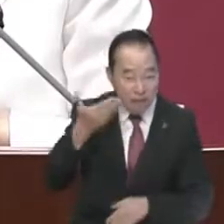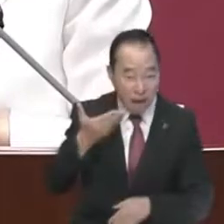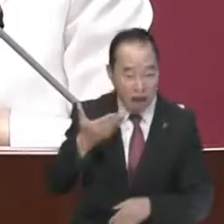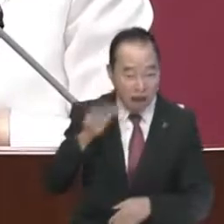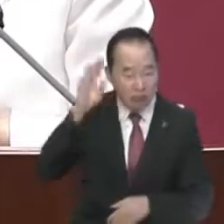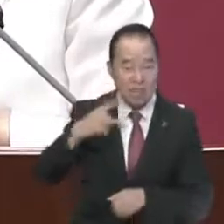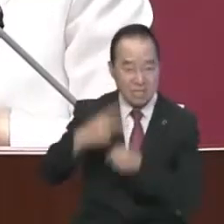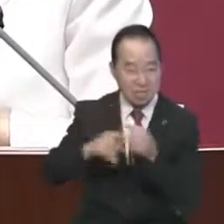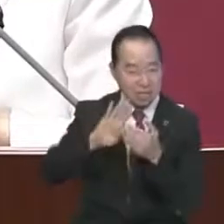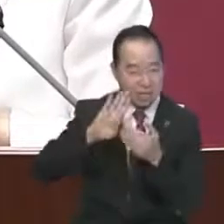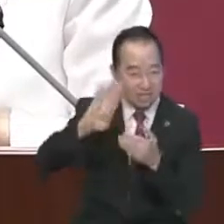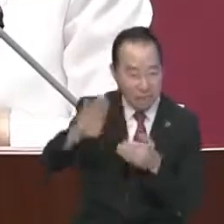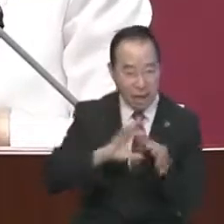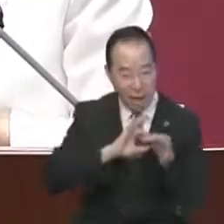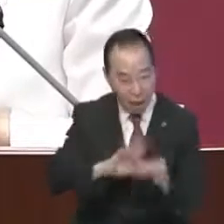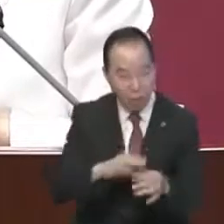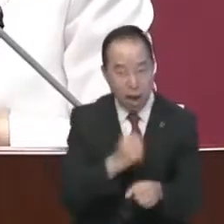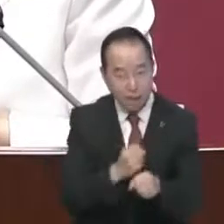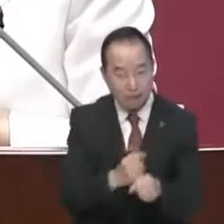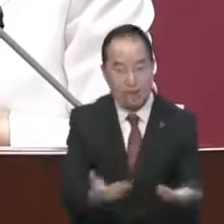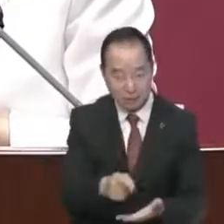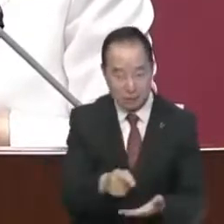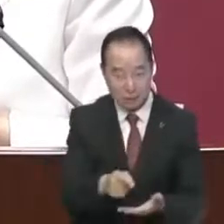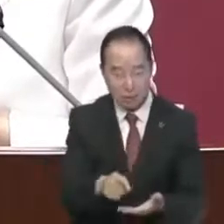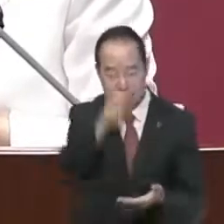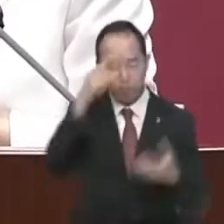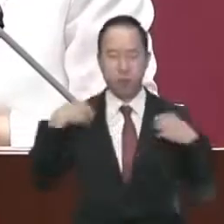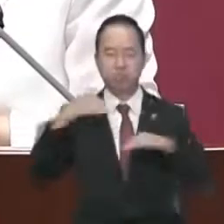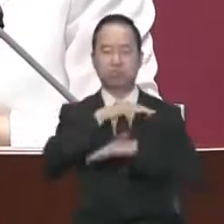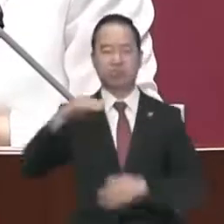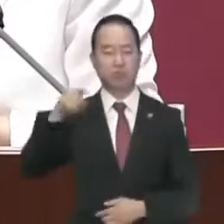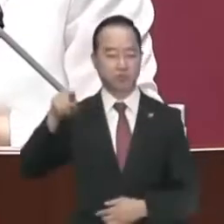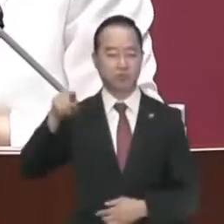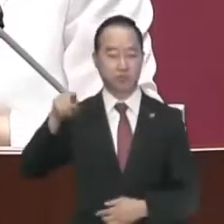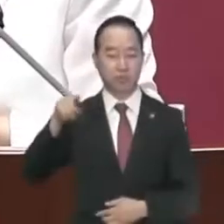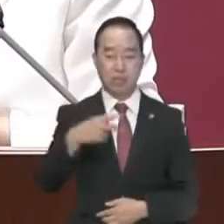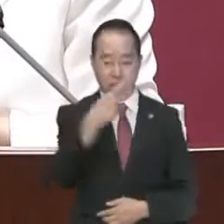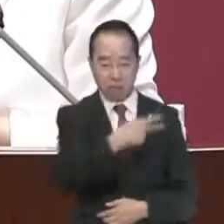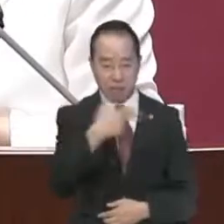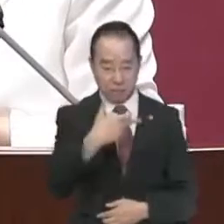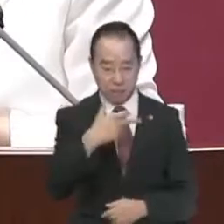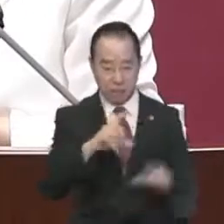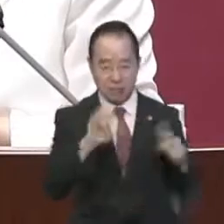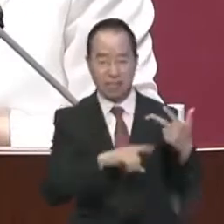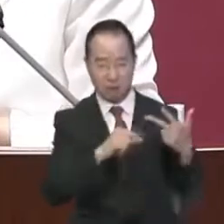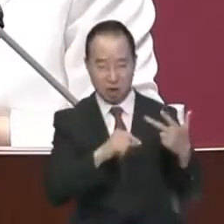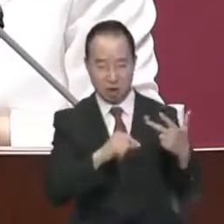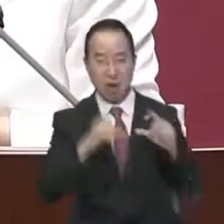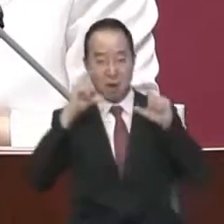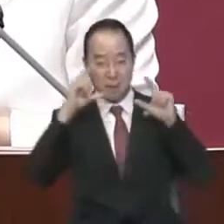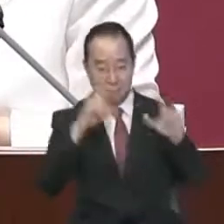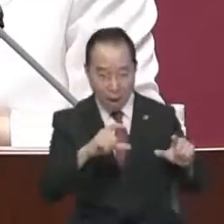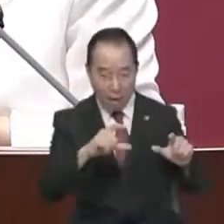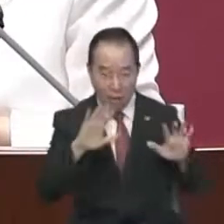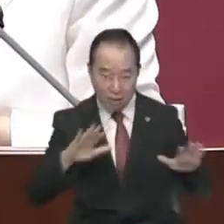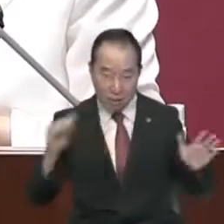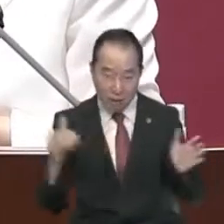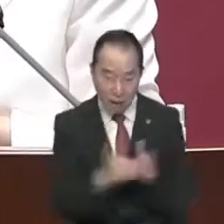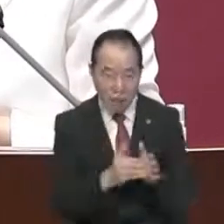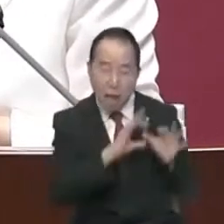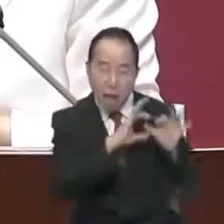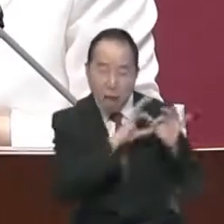것으로 예상되는 사업을 말합니다. 그게 정부 가이드라인이었는데요. 2017년 7월 20일 가이드라인이 내려간 시점부터 지금까지 지속되고